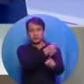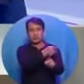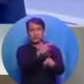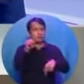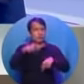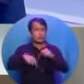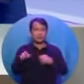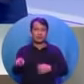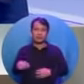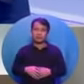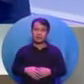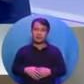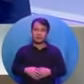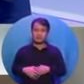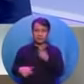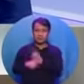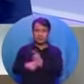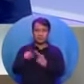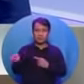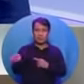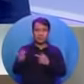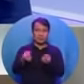Ay, kailan kaya po?